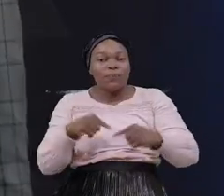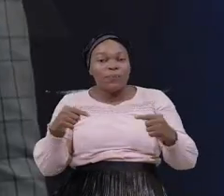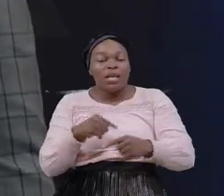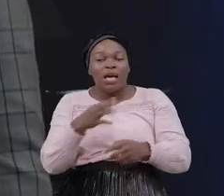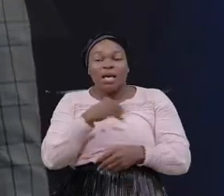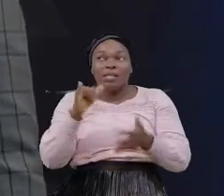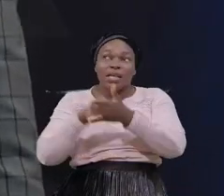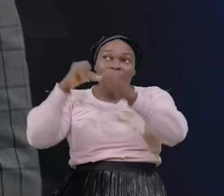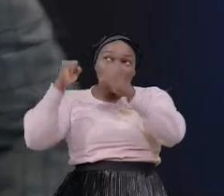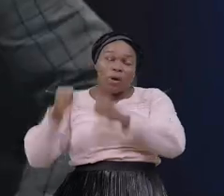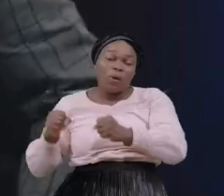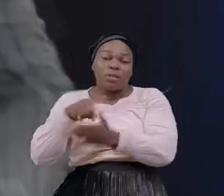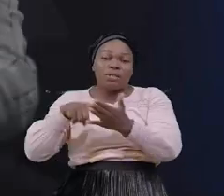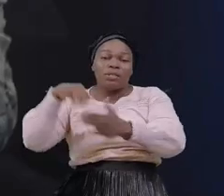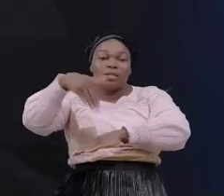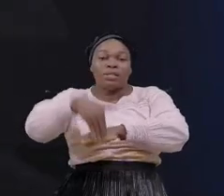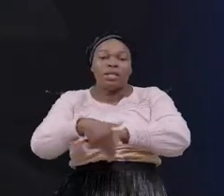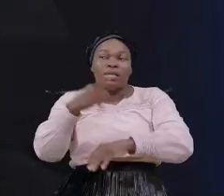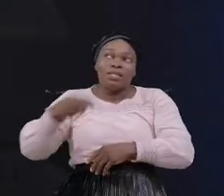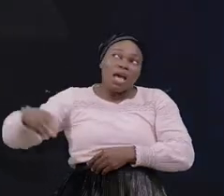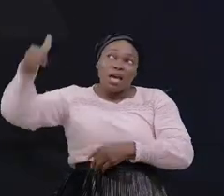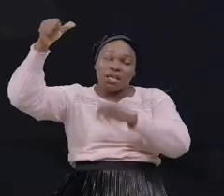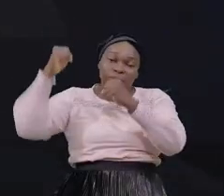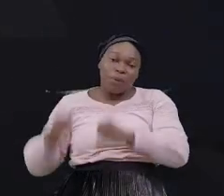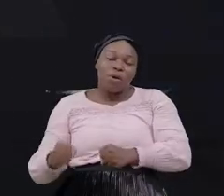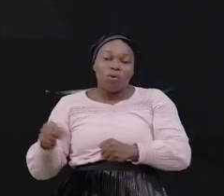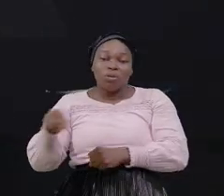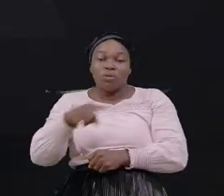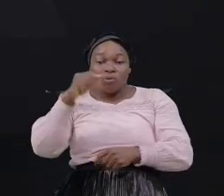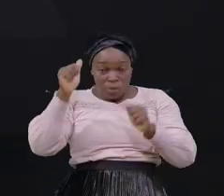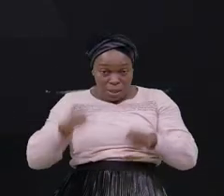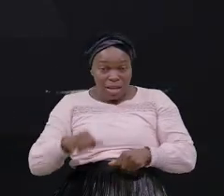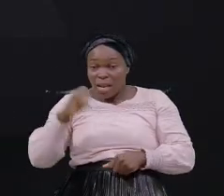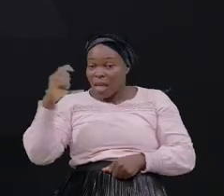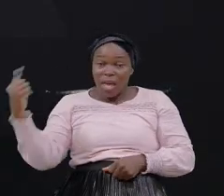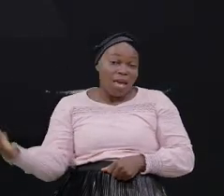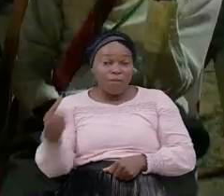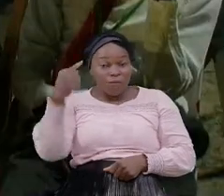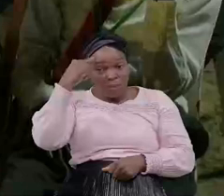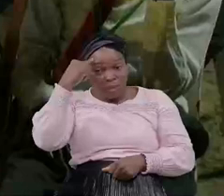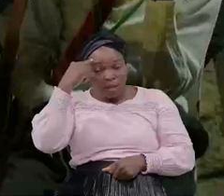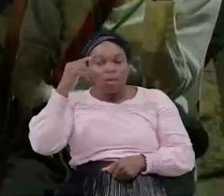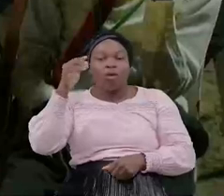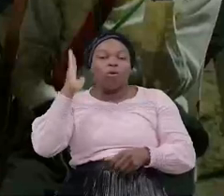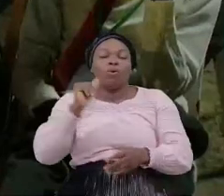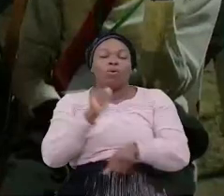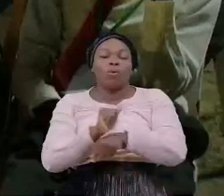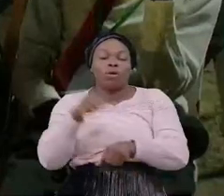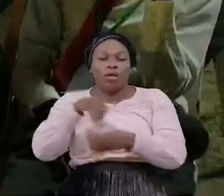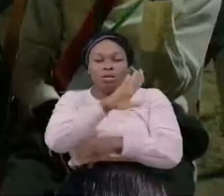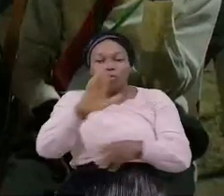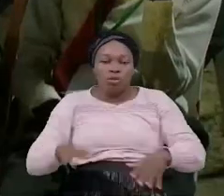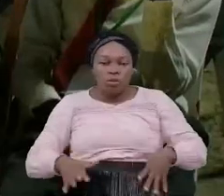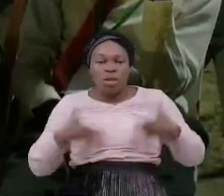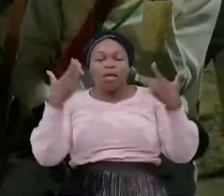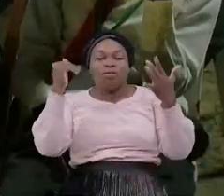cette puissance ce soir, la puissance suprême à laquelle on peut penser, va opérer dans